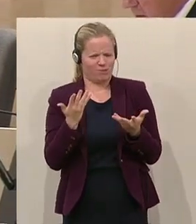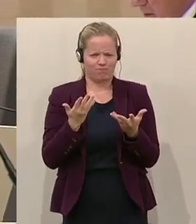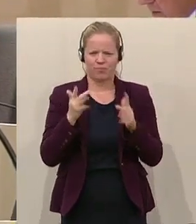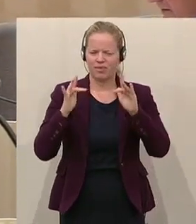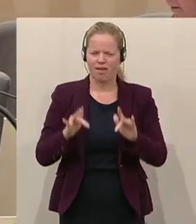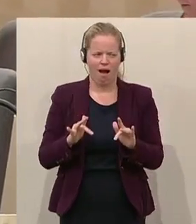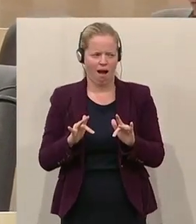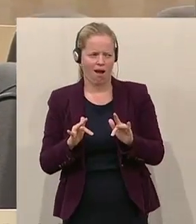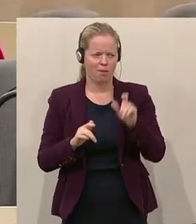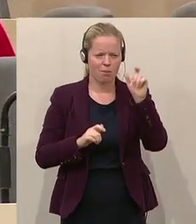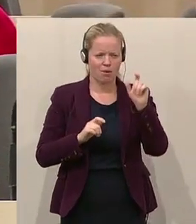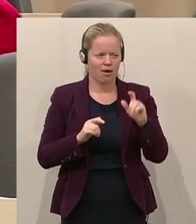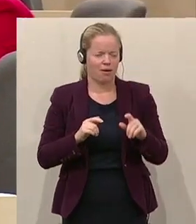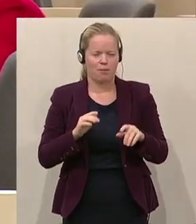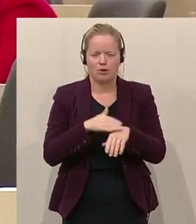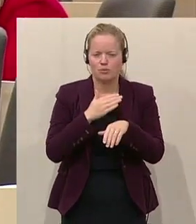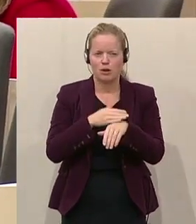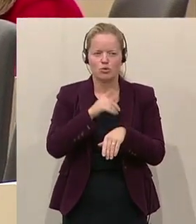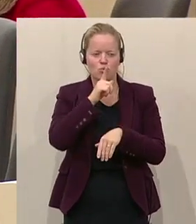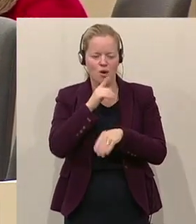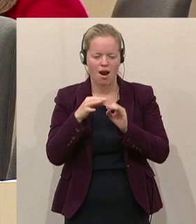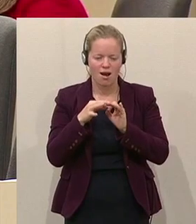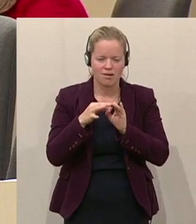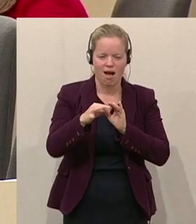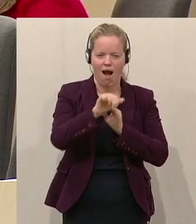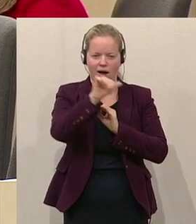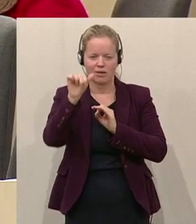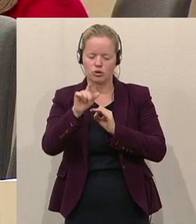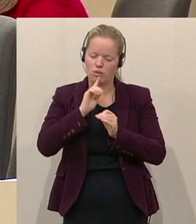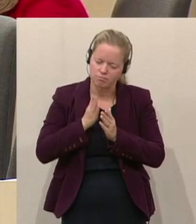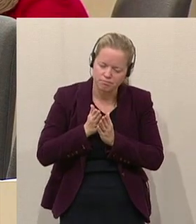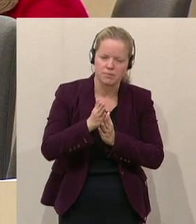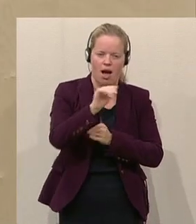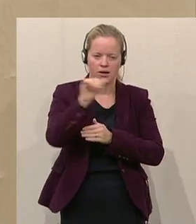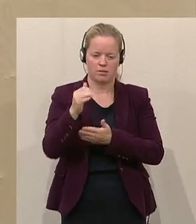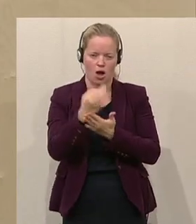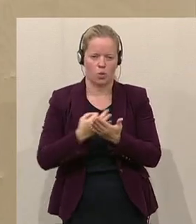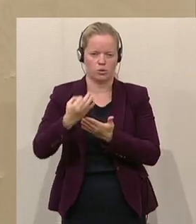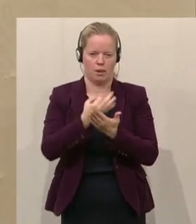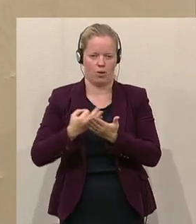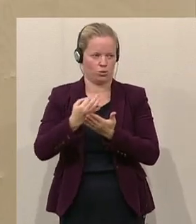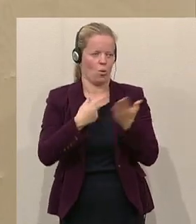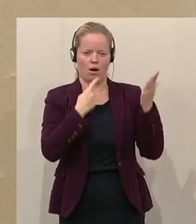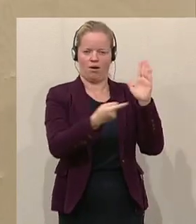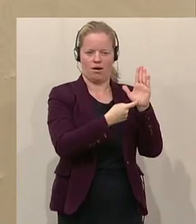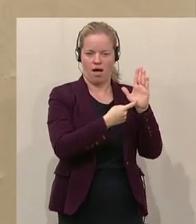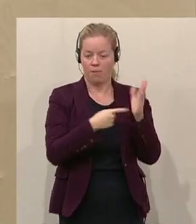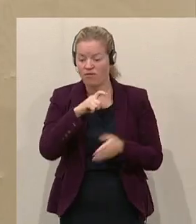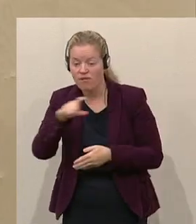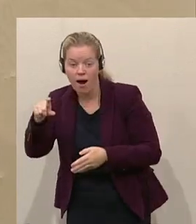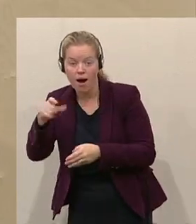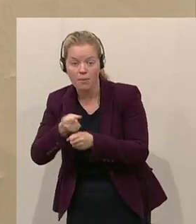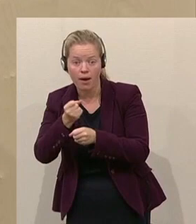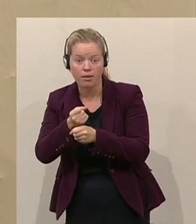seltsame Standesdünkel aufkommen, wenn man nur von linear akademischer Ausbildung und dergleichen der Rede ist und wir überhaupt nicht mehr daran denken, was ist mit Facharbeiterausbildung, mit der